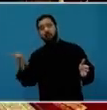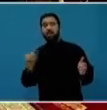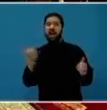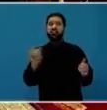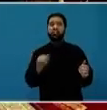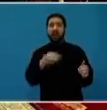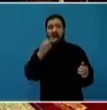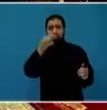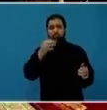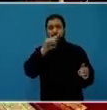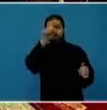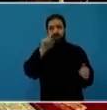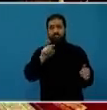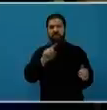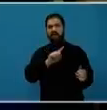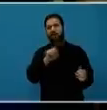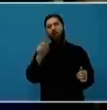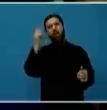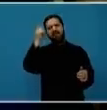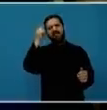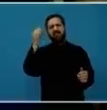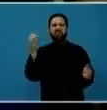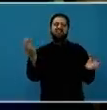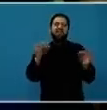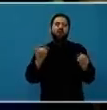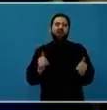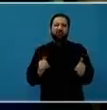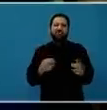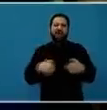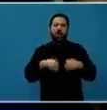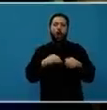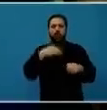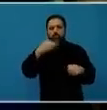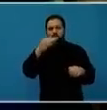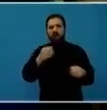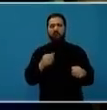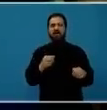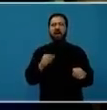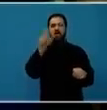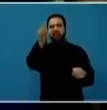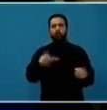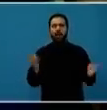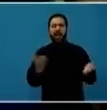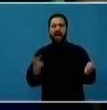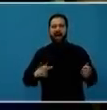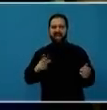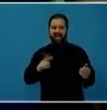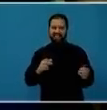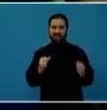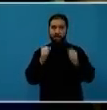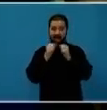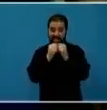blestemul? Nu gândim în felul acesta. Noi spunem că persoana care este blestemată vine la